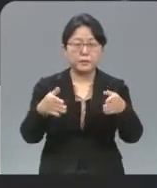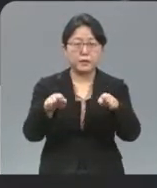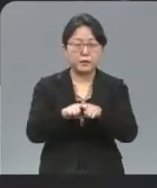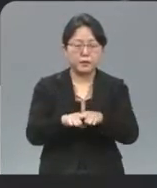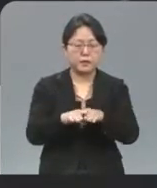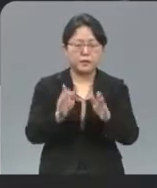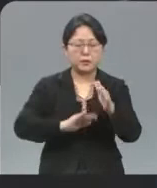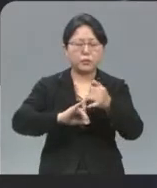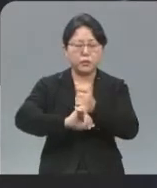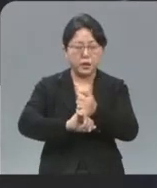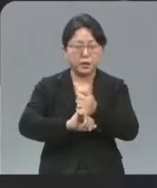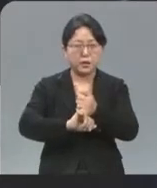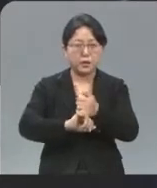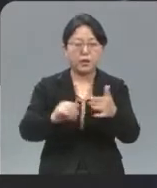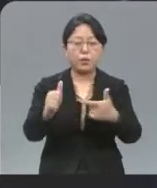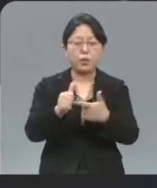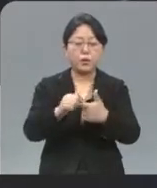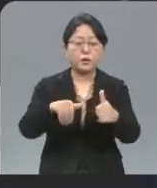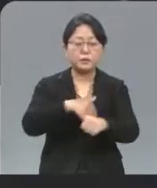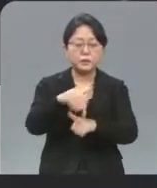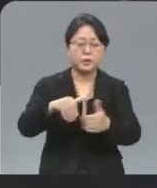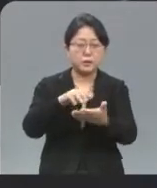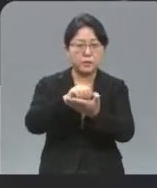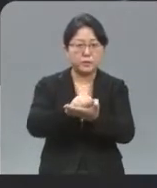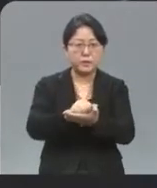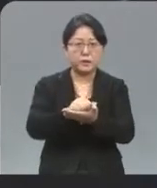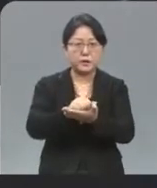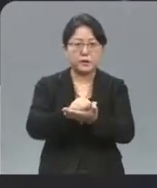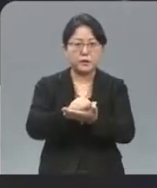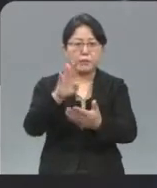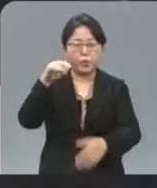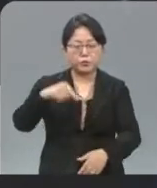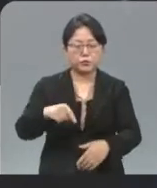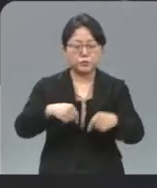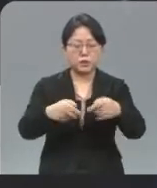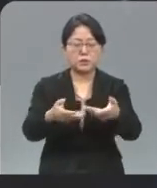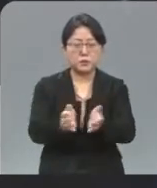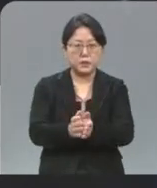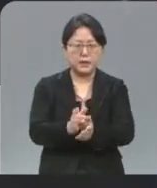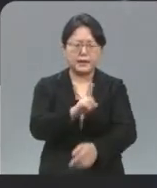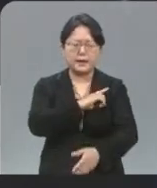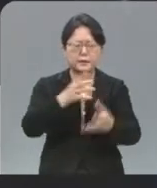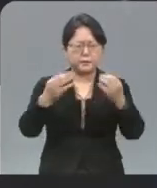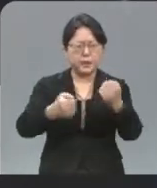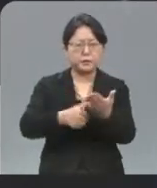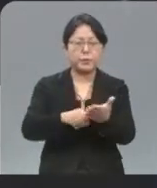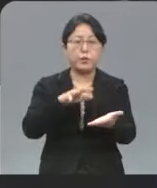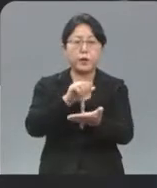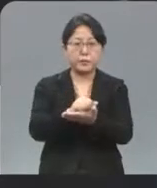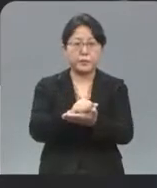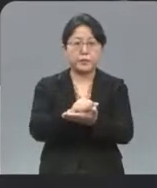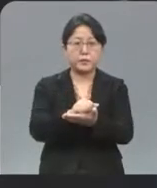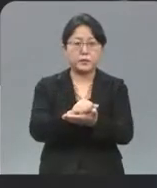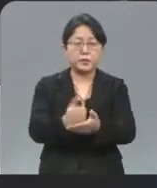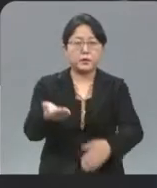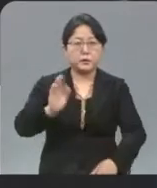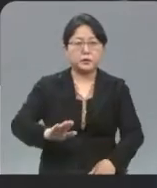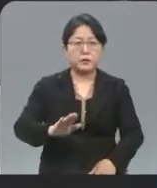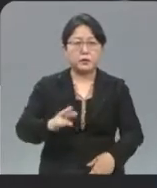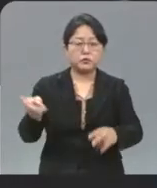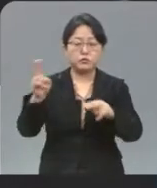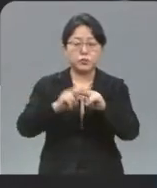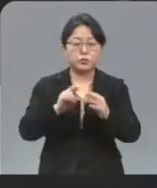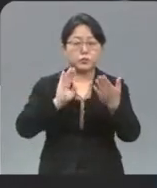공약을 내세우며 호남 민심을 공략해 역대 보수 정당 후보 가운데 가장 많은 표를 얻었죠. 그런데 정작